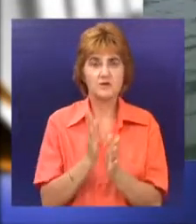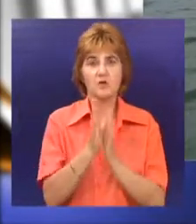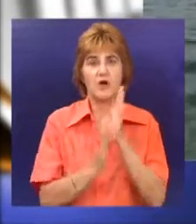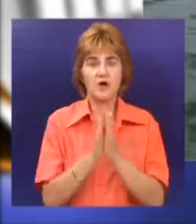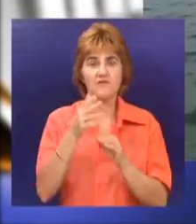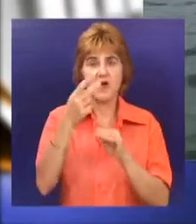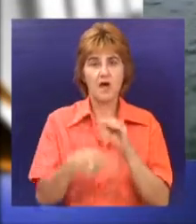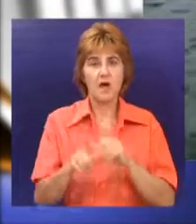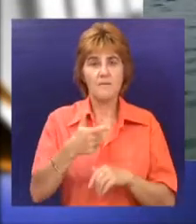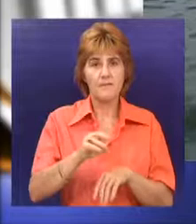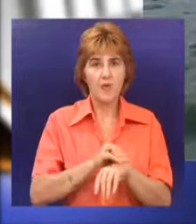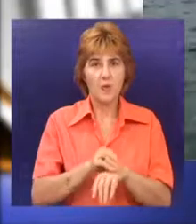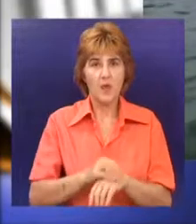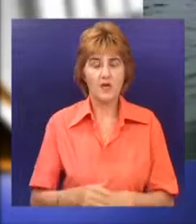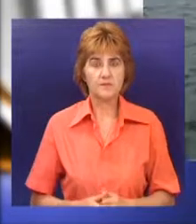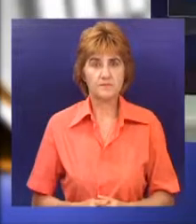rasprava se očekuje krajem jula.